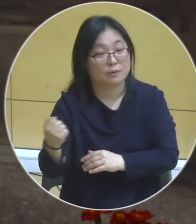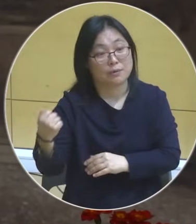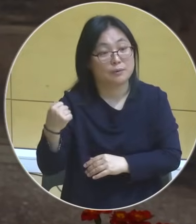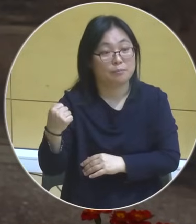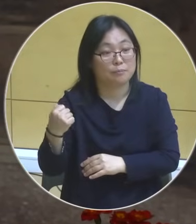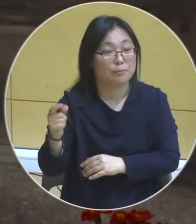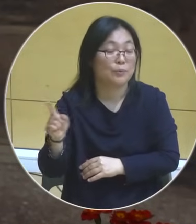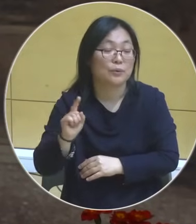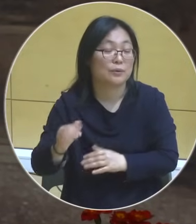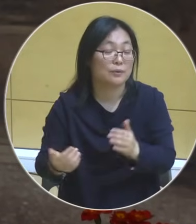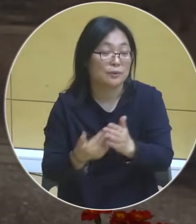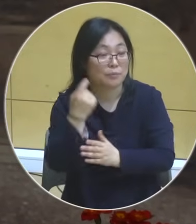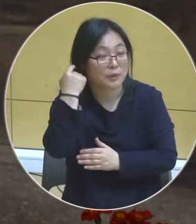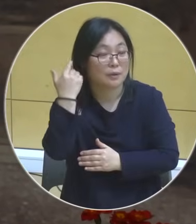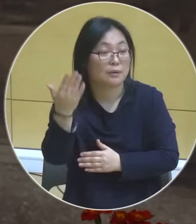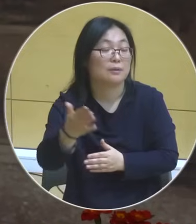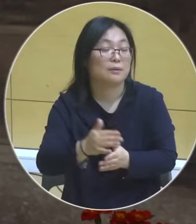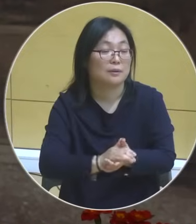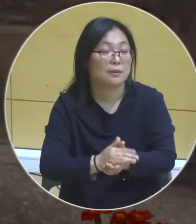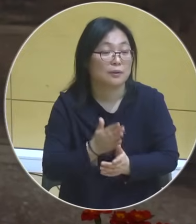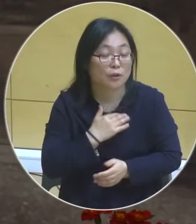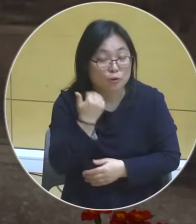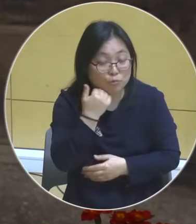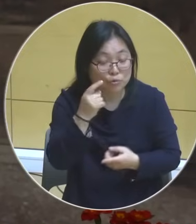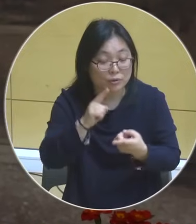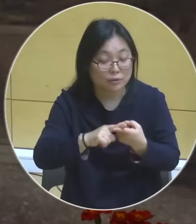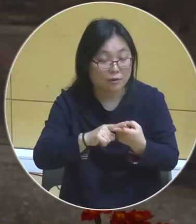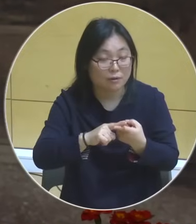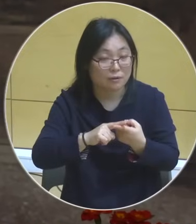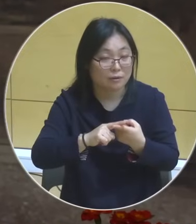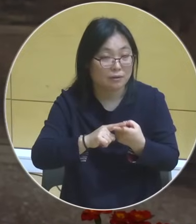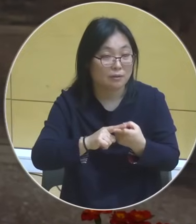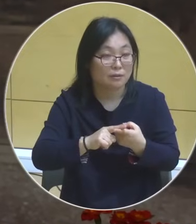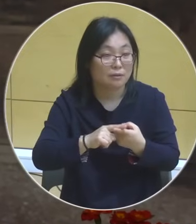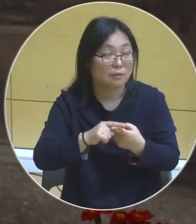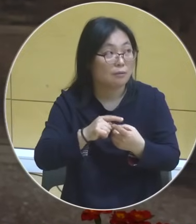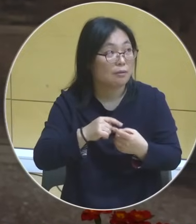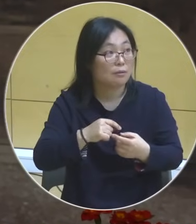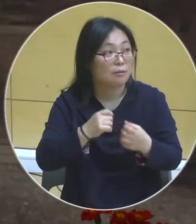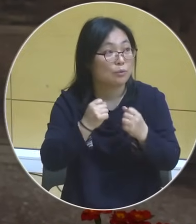어디서 나왔습니까? 정체성에서 나왔습니다. 여러분,